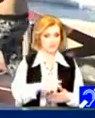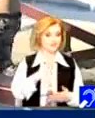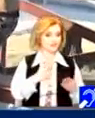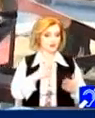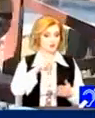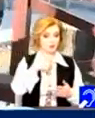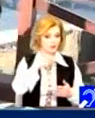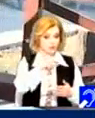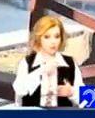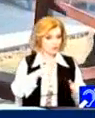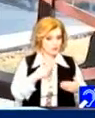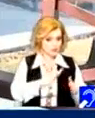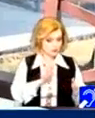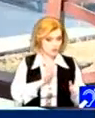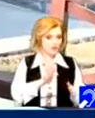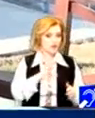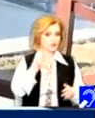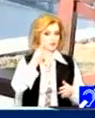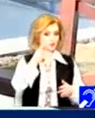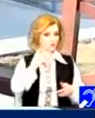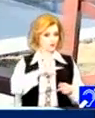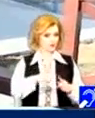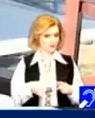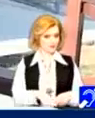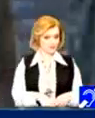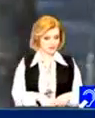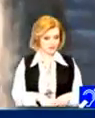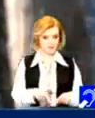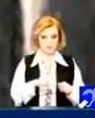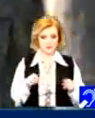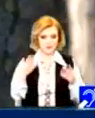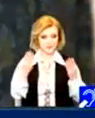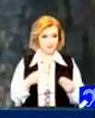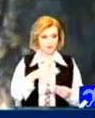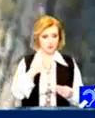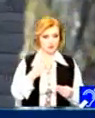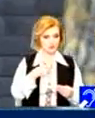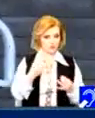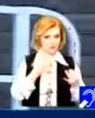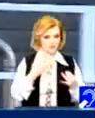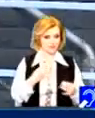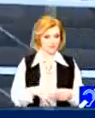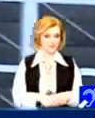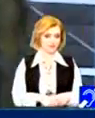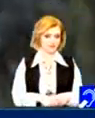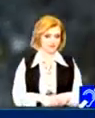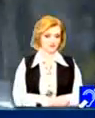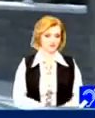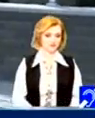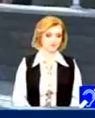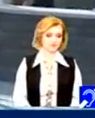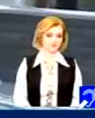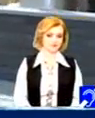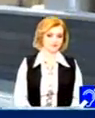mofturos. Și cu ei trecem la fiecare în rând și vedem cum arată, cum, în ce starea lor de stres,